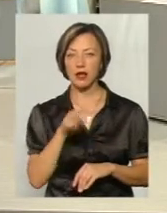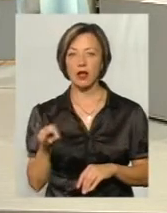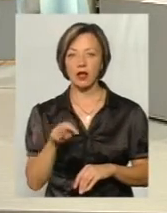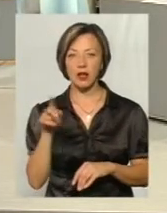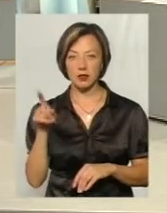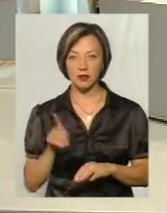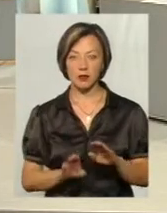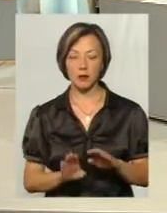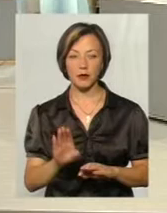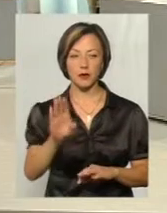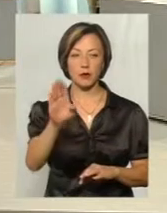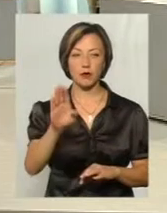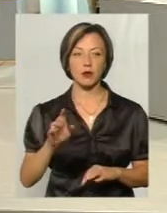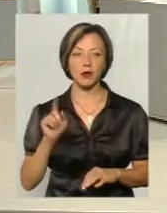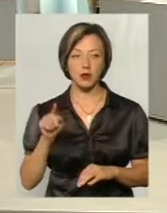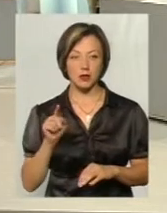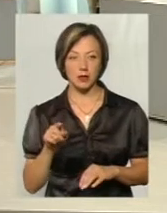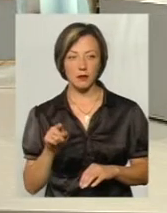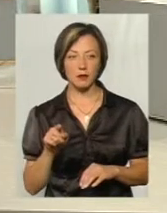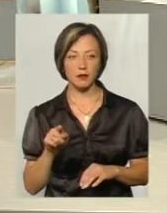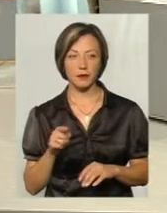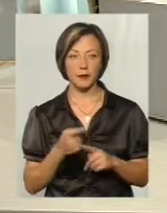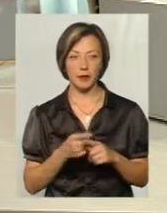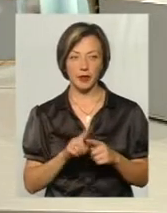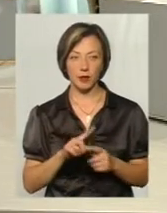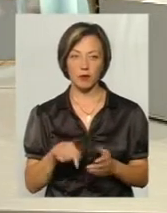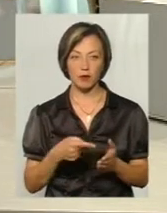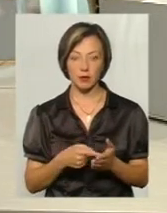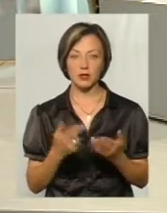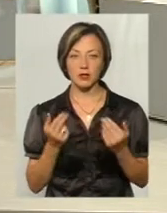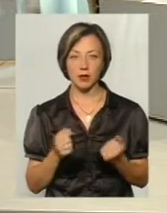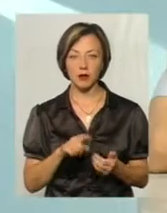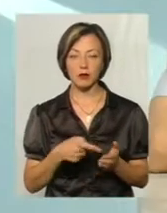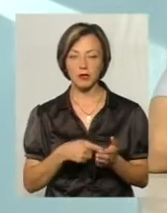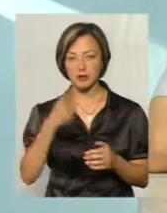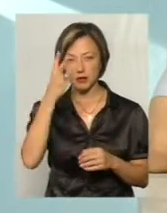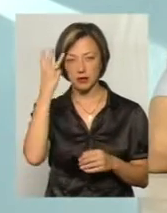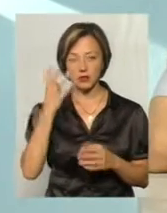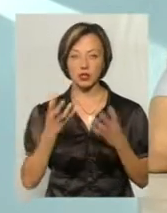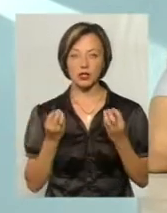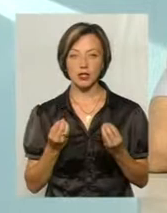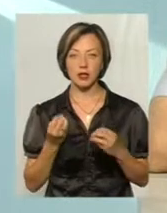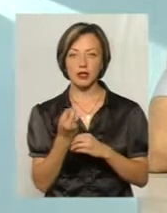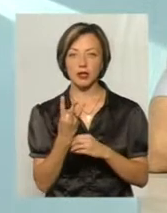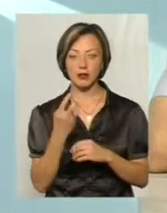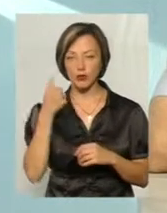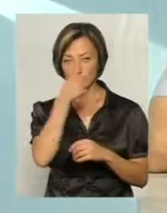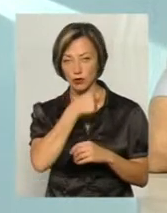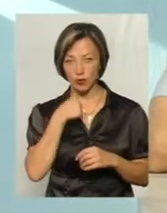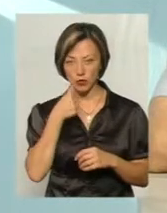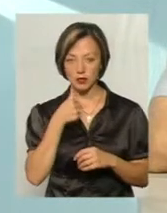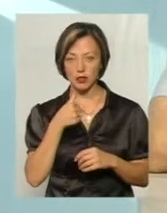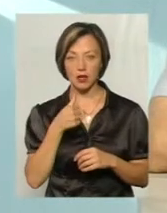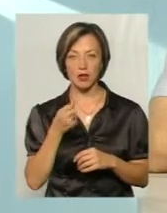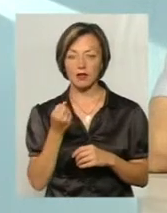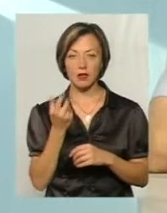Лєзнєво на підйом. Там, це ви ще, по місту маєте на увазі? Да, по місту. Це ще в 13-му році,